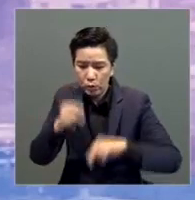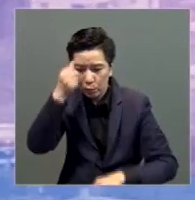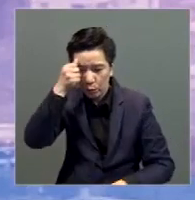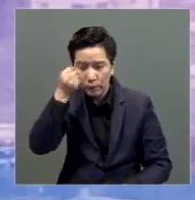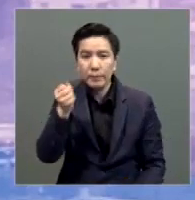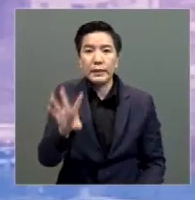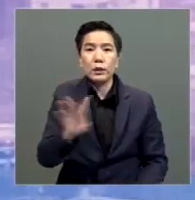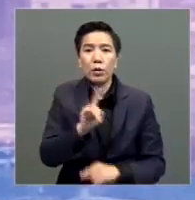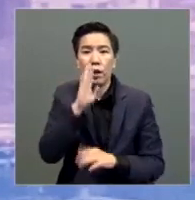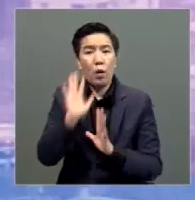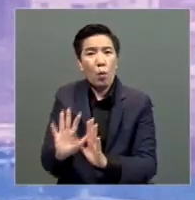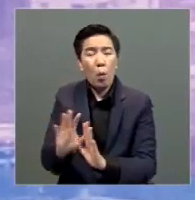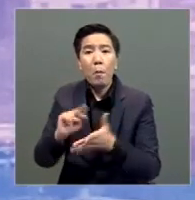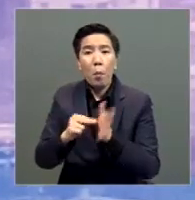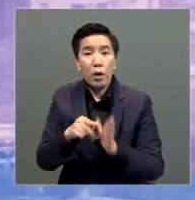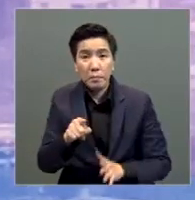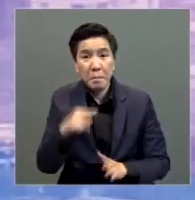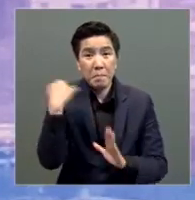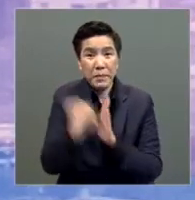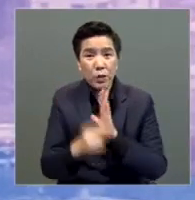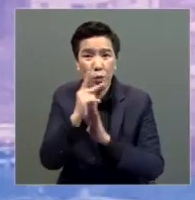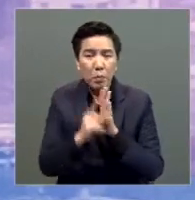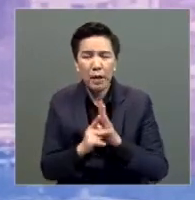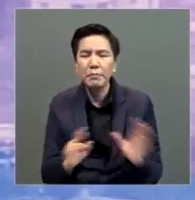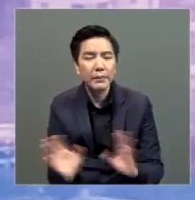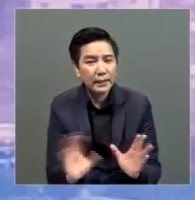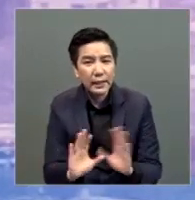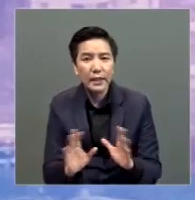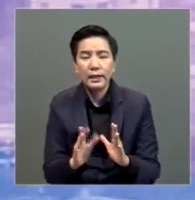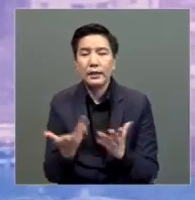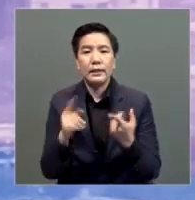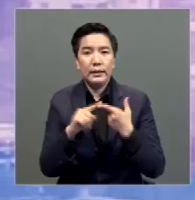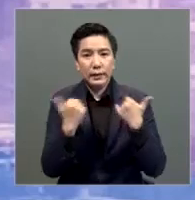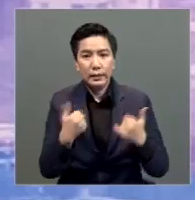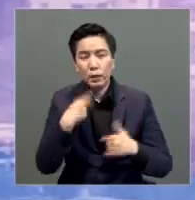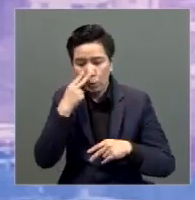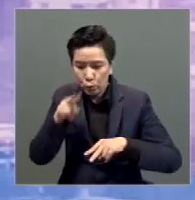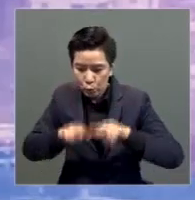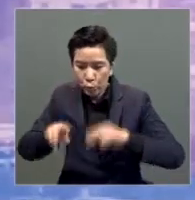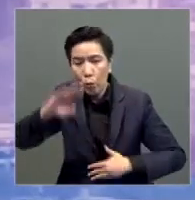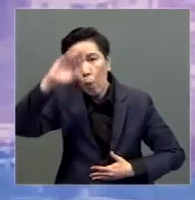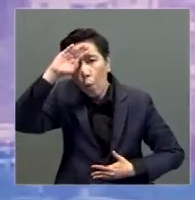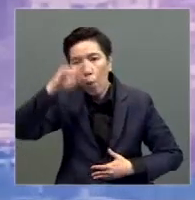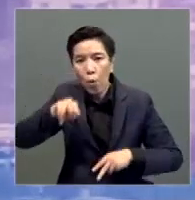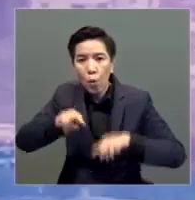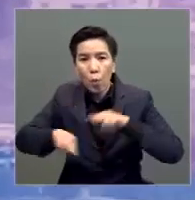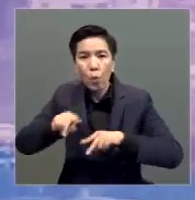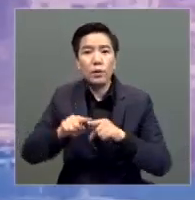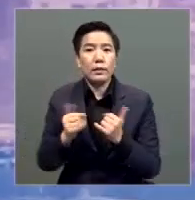วันไม่ใช่กักเพราะว่าผิดกฎหมายคนเข้าเมืองออกเมืองแต่กักกันไว้ตรวจโร